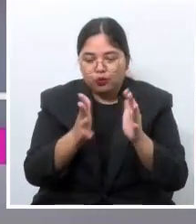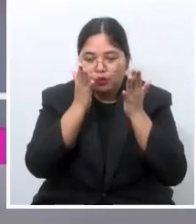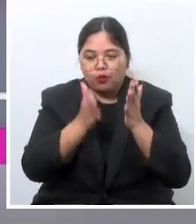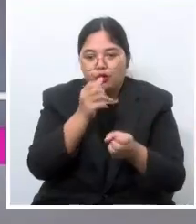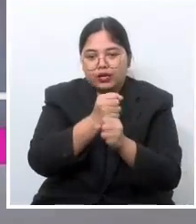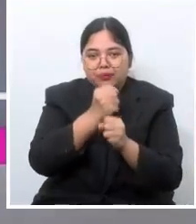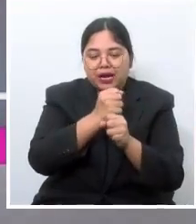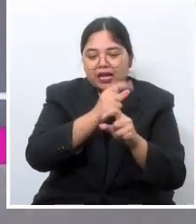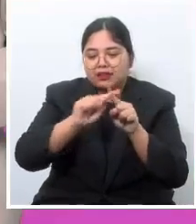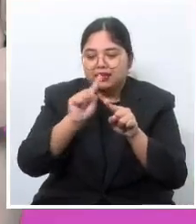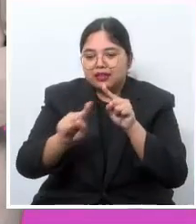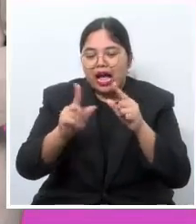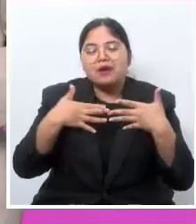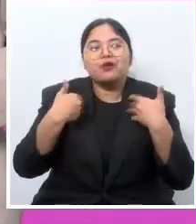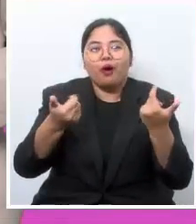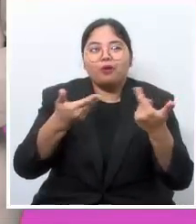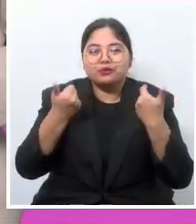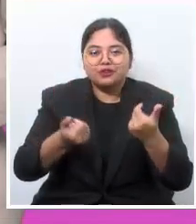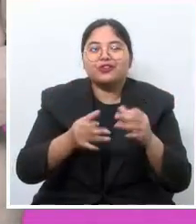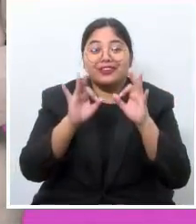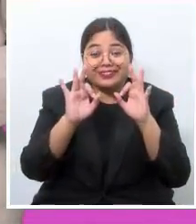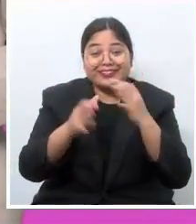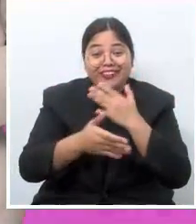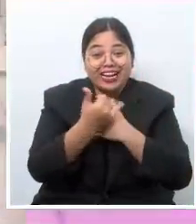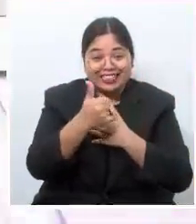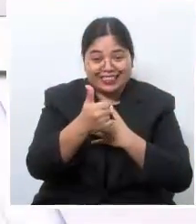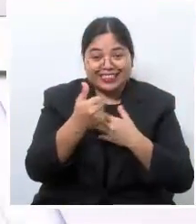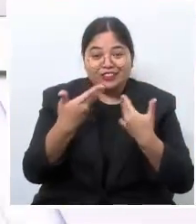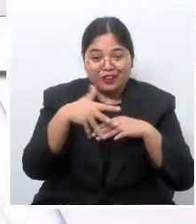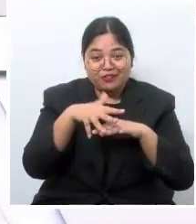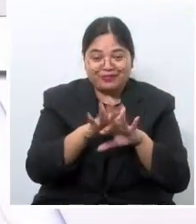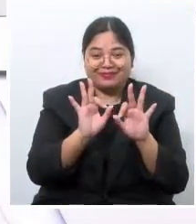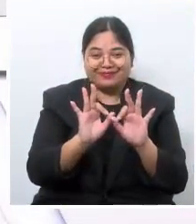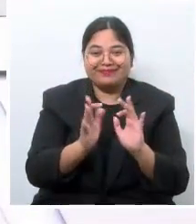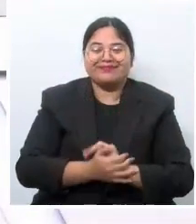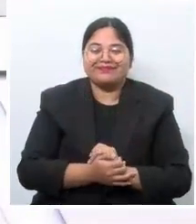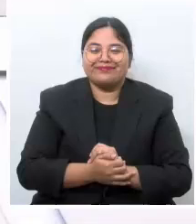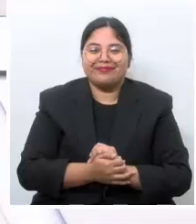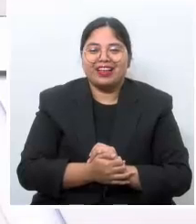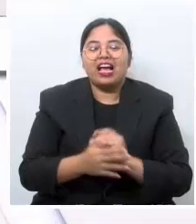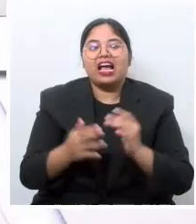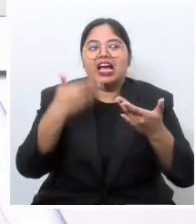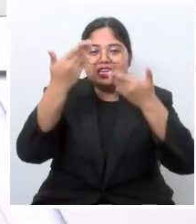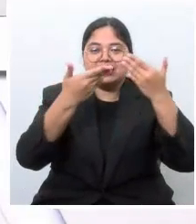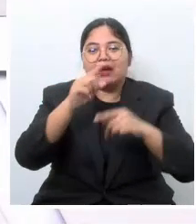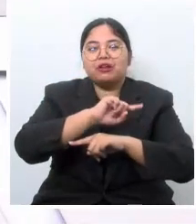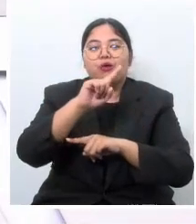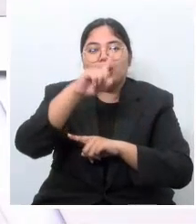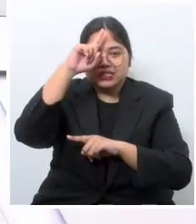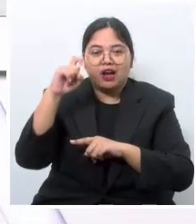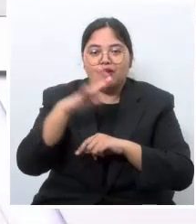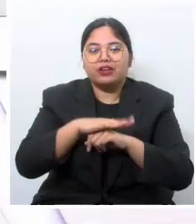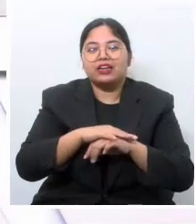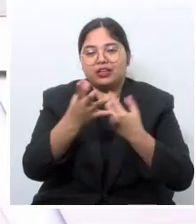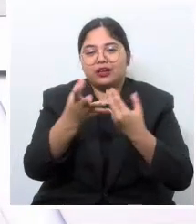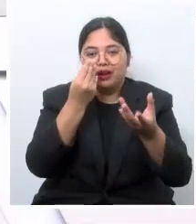การศึกษาให้มีความสุขอย่าพลาโอกาสนี้นะคะค่ะกับอี1ึกิจกรรมที่จะเกิดขึ้นในวันเสาร์นี้นะคะยังไงก็ติดตามรับ